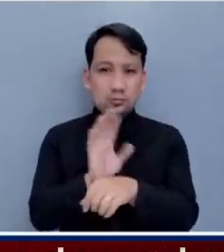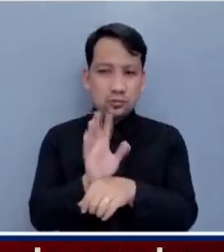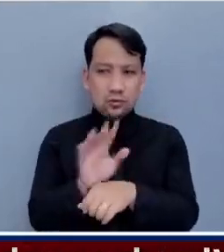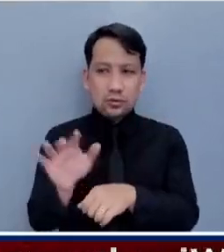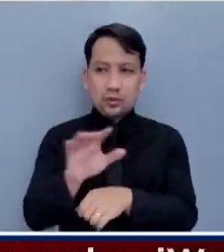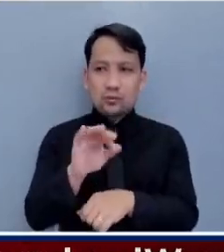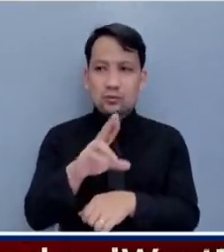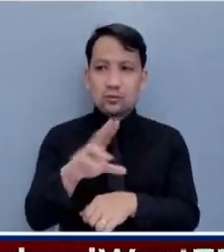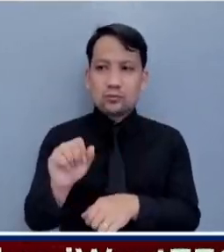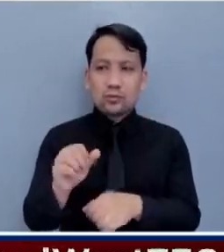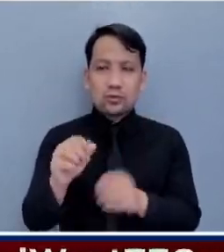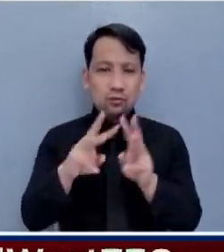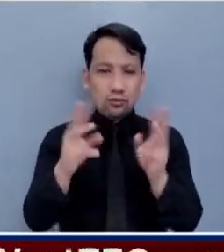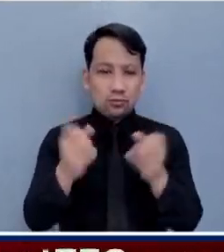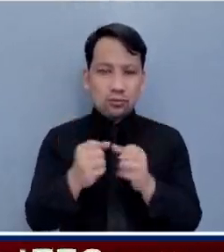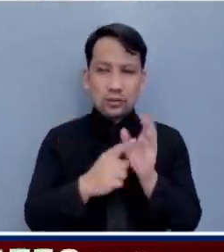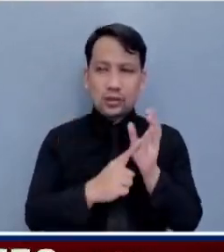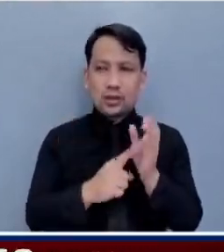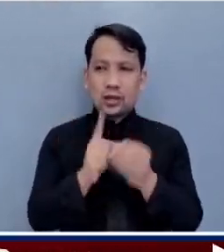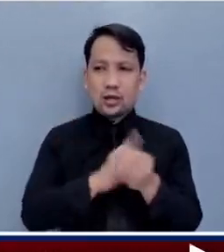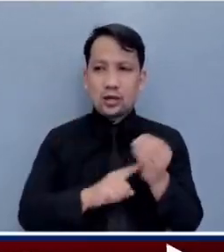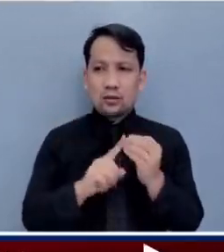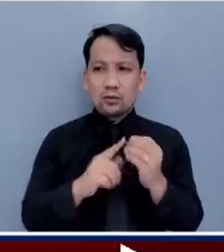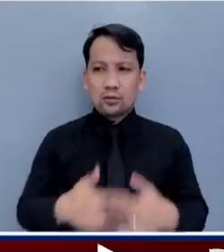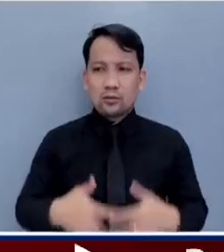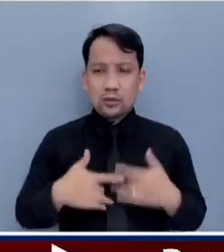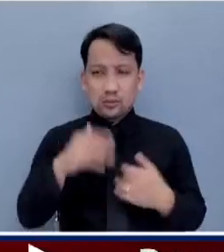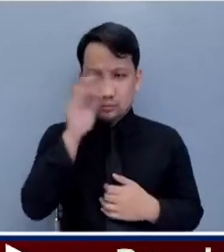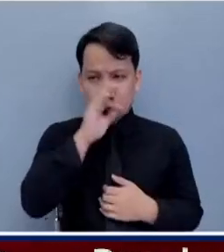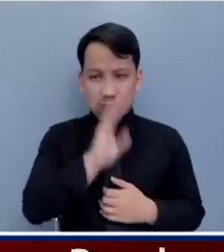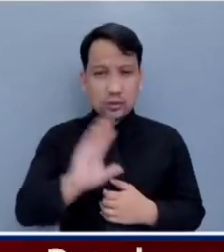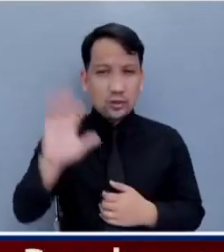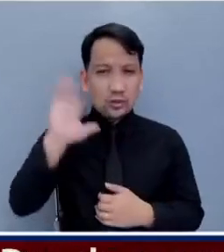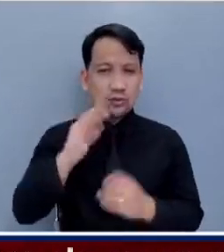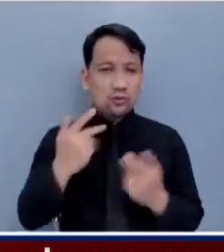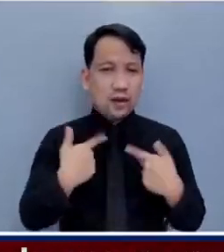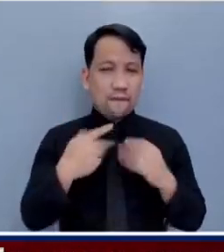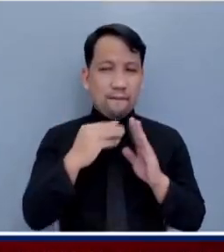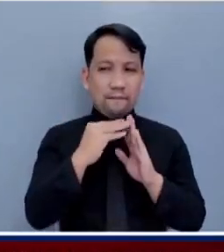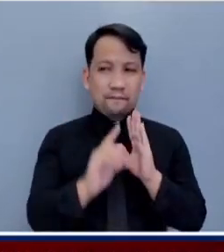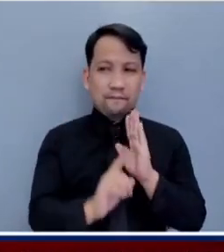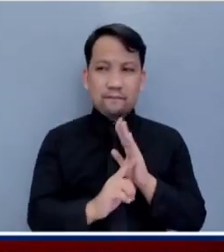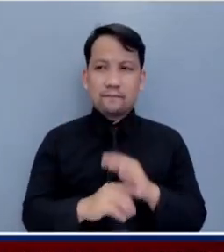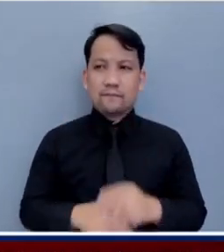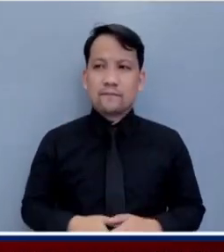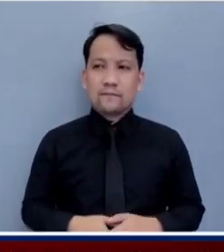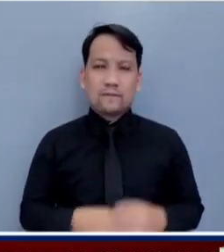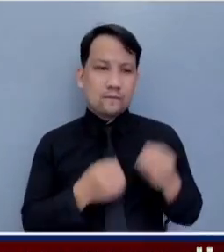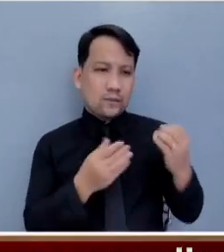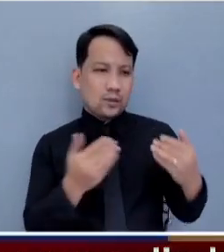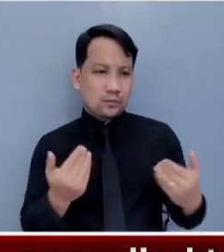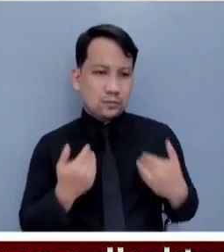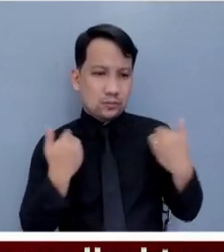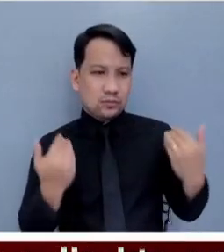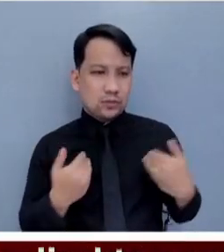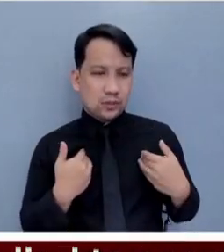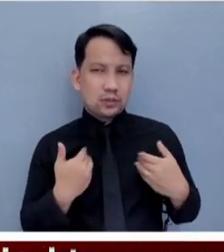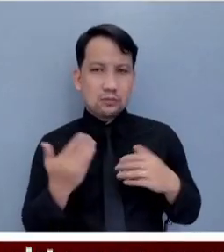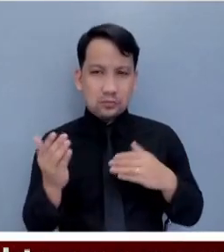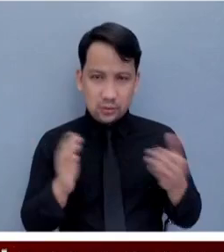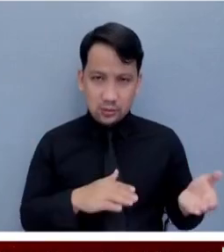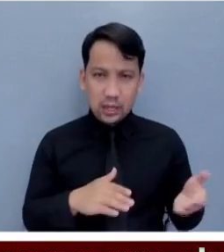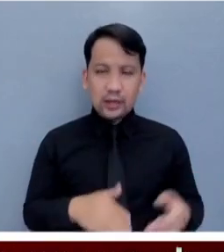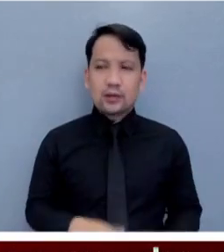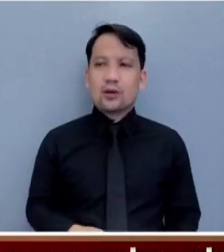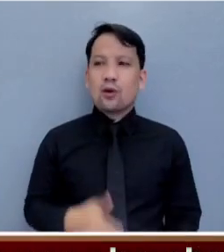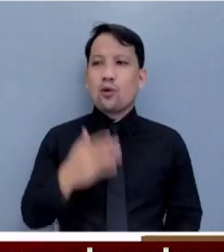at webinar tungkol sa buhay ng mga Pilipino noong may batas militar. Maraming kabataan ang nagbuhis ng buhay dahil